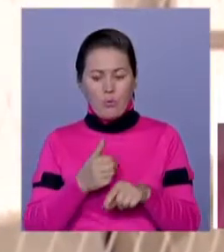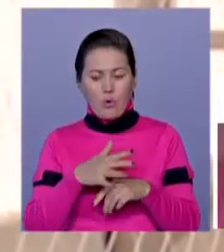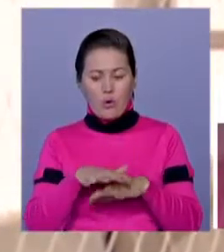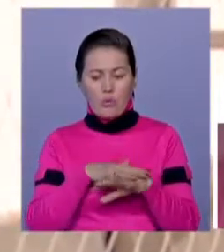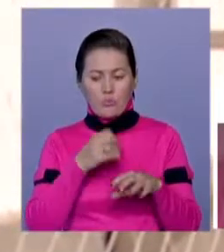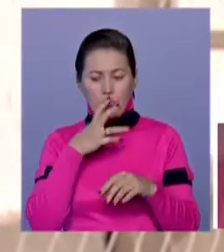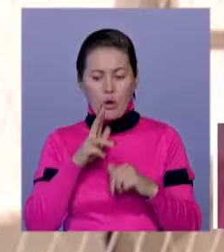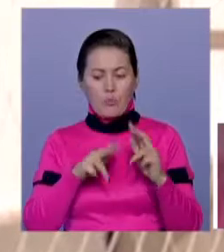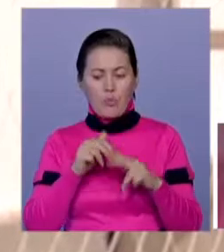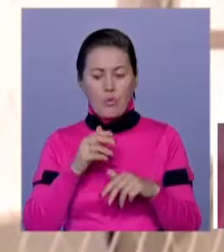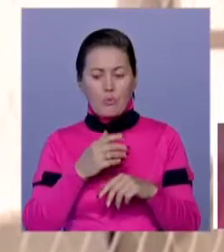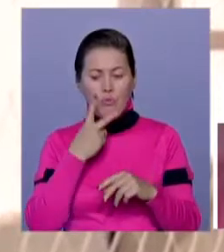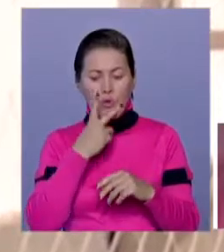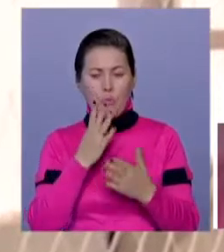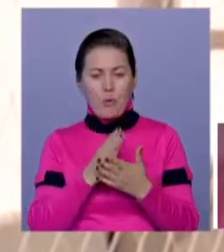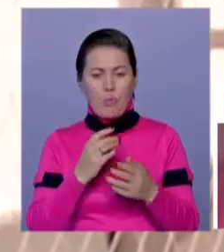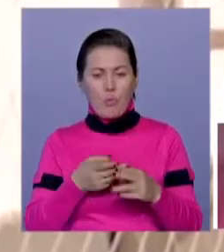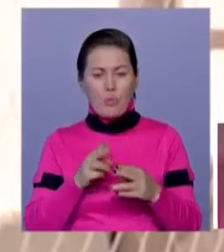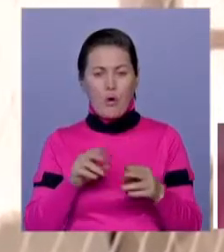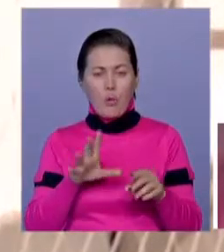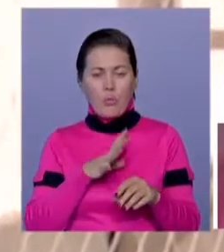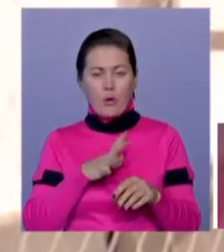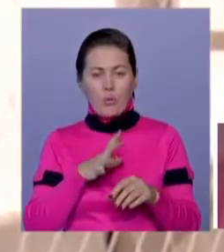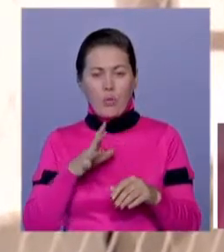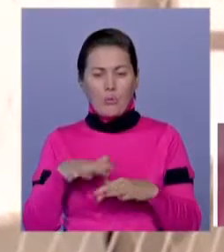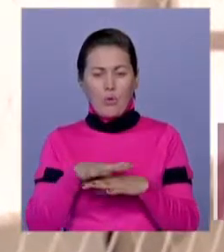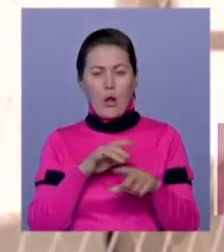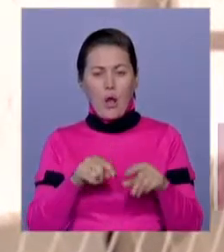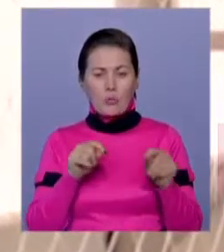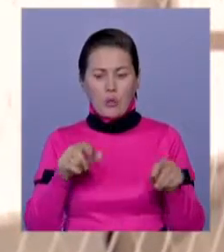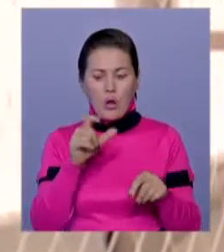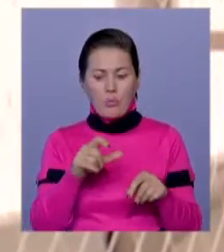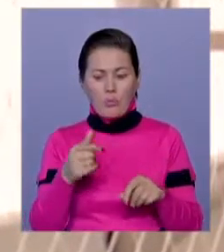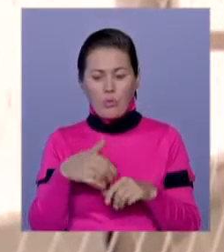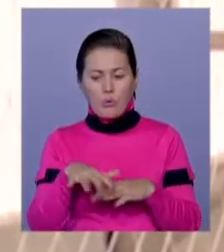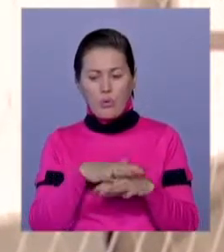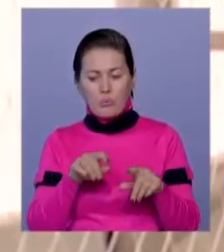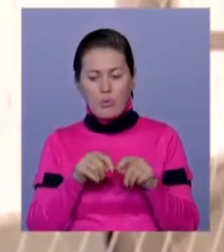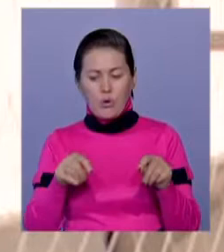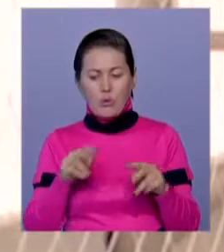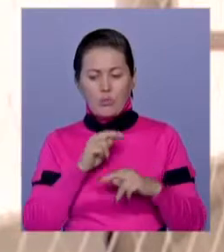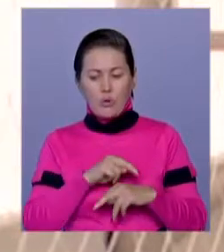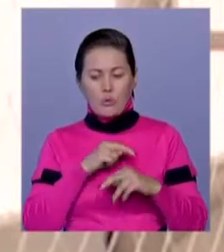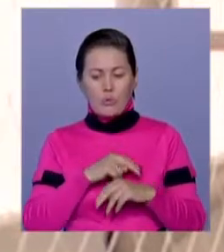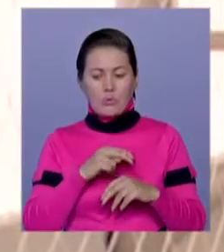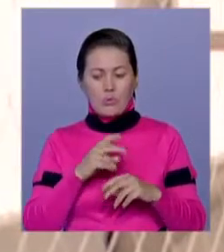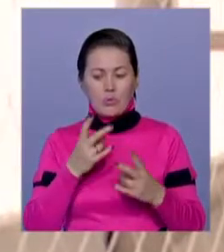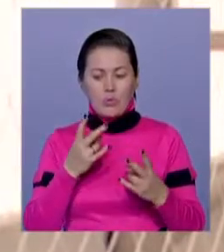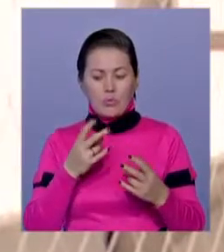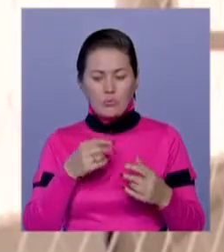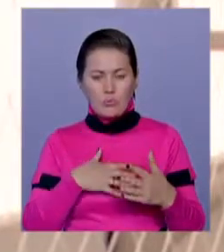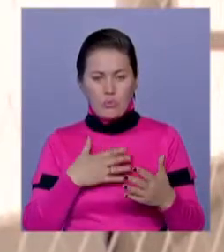жақсы салынған. Көріп тұр, осы полян ашқан адамдар, осы алаңды ашқан адамдардың еңбегі, тер төккені көрініп